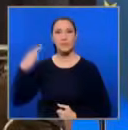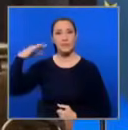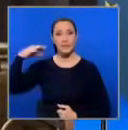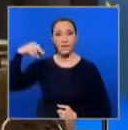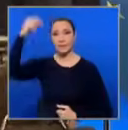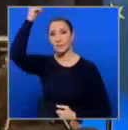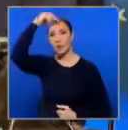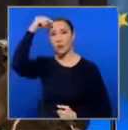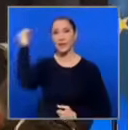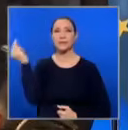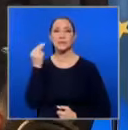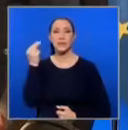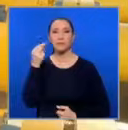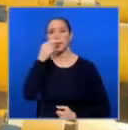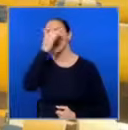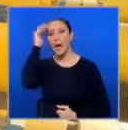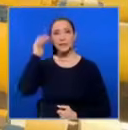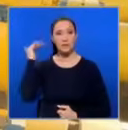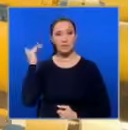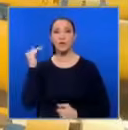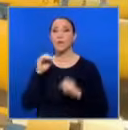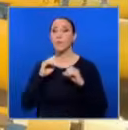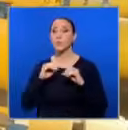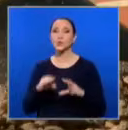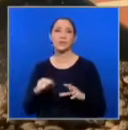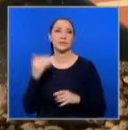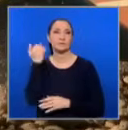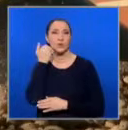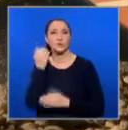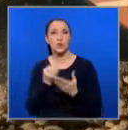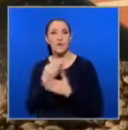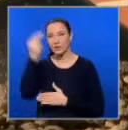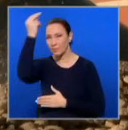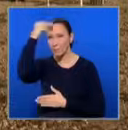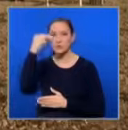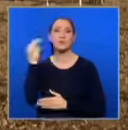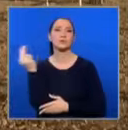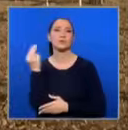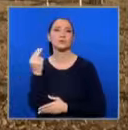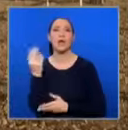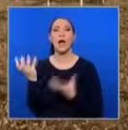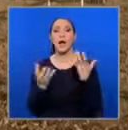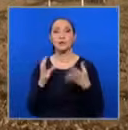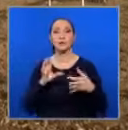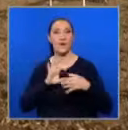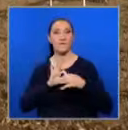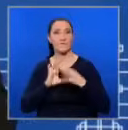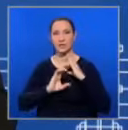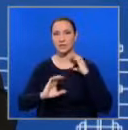Президентите на България, Сърбия и Азербайджан пуснаха в експлоатация новата българо-сръбска газова връзка.